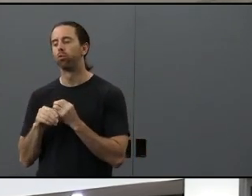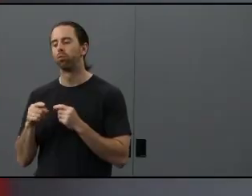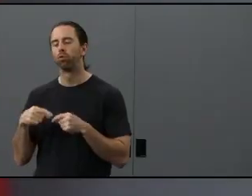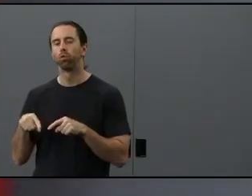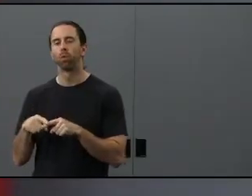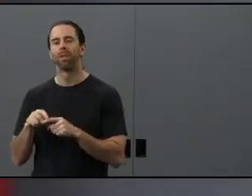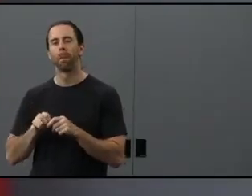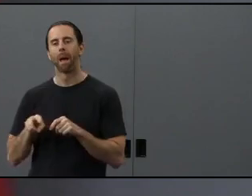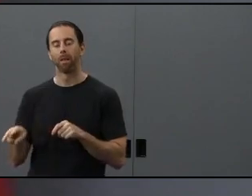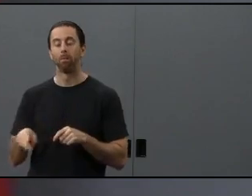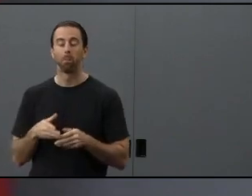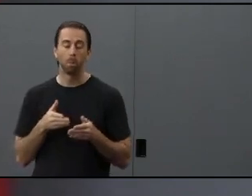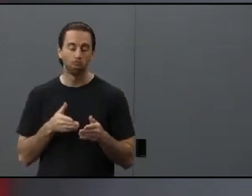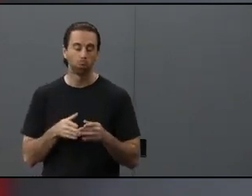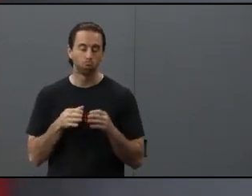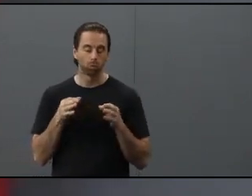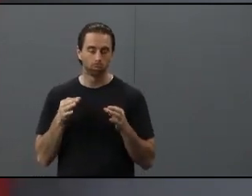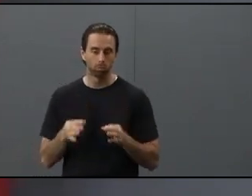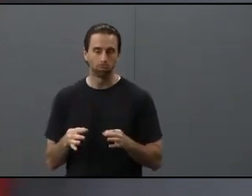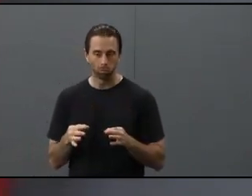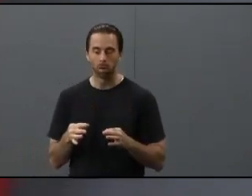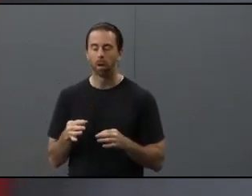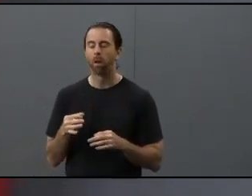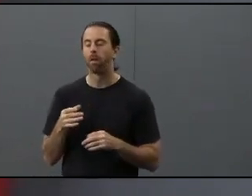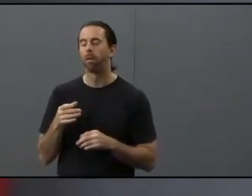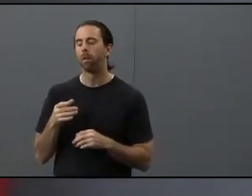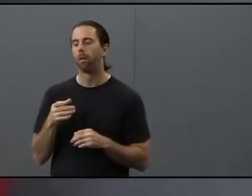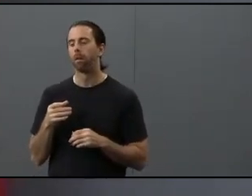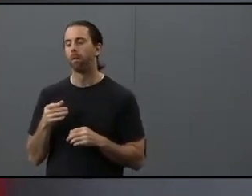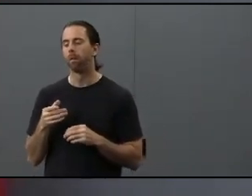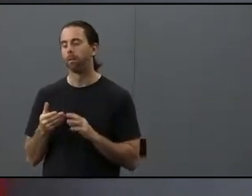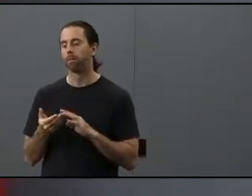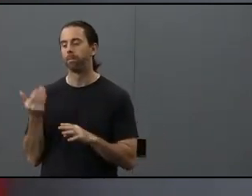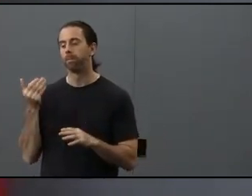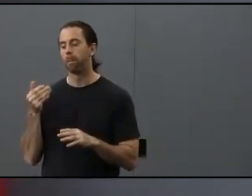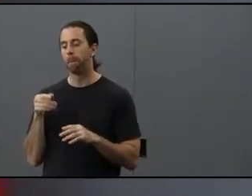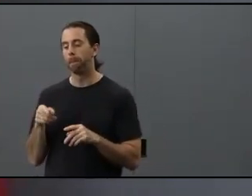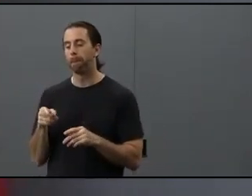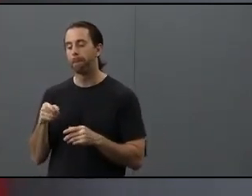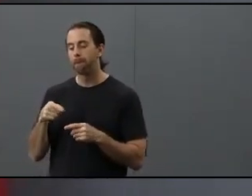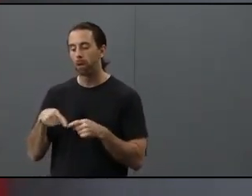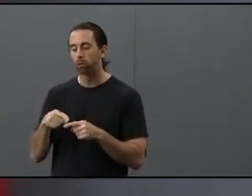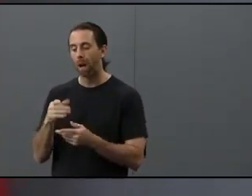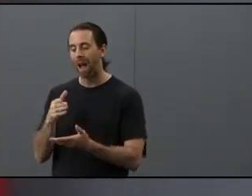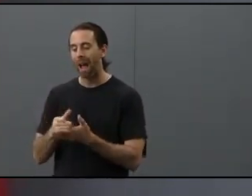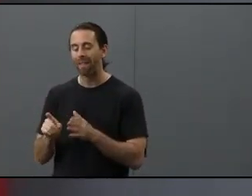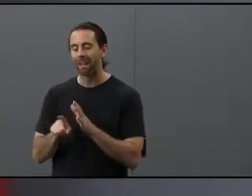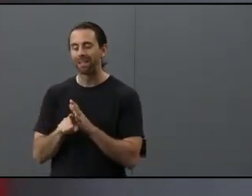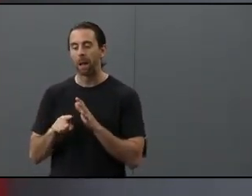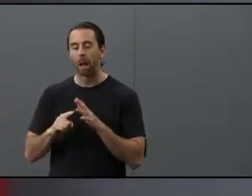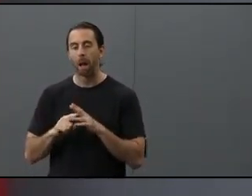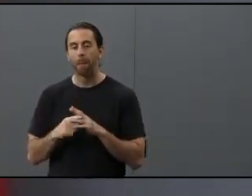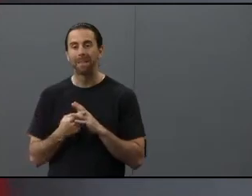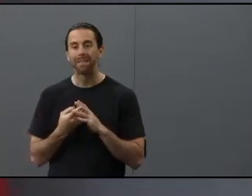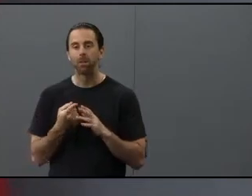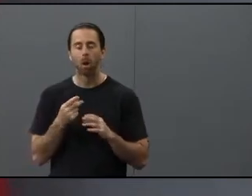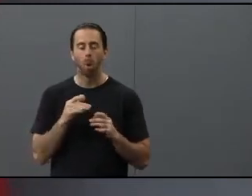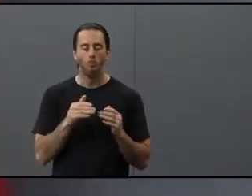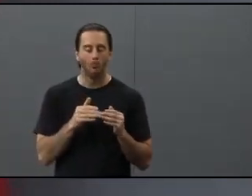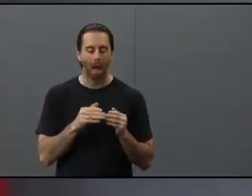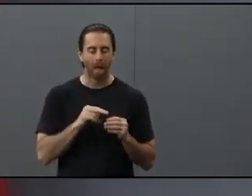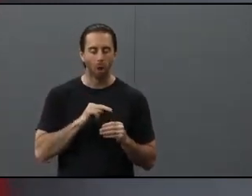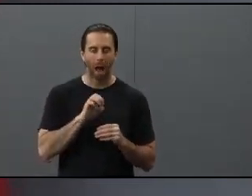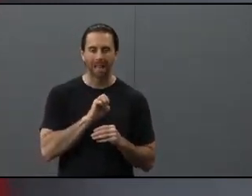il serait proposé appuyer résolu de décréter le retrait de la zone d'arrêt interdit à partir du coin nord-est